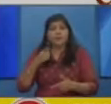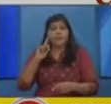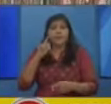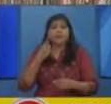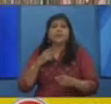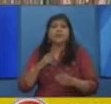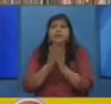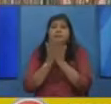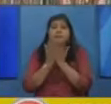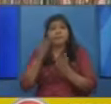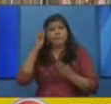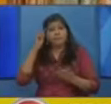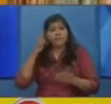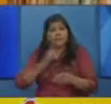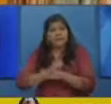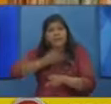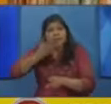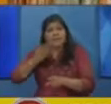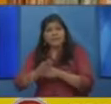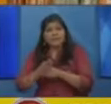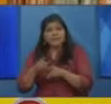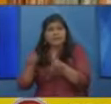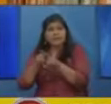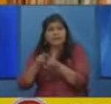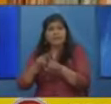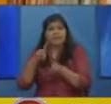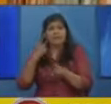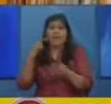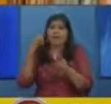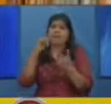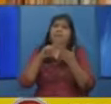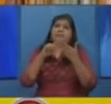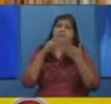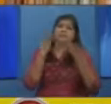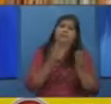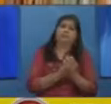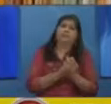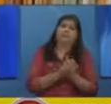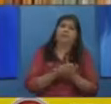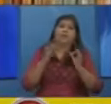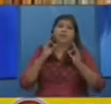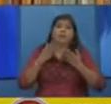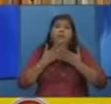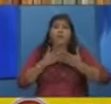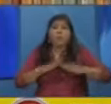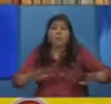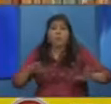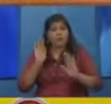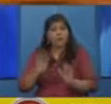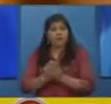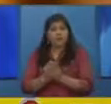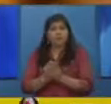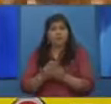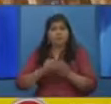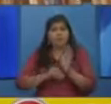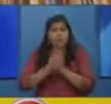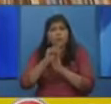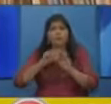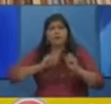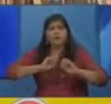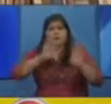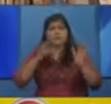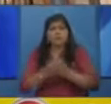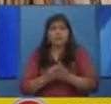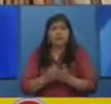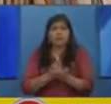अर्थात ज्ञान के समान संसार में कुछ भी पवित्र नहीं है। मैं ज्ञान का प्रसार करने वाले, ऐसे